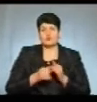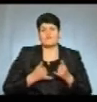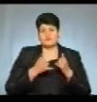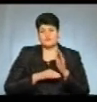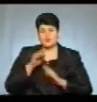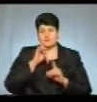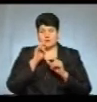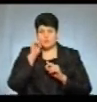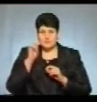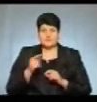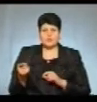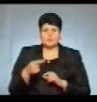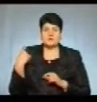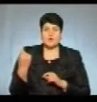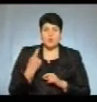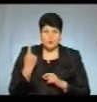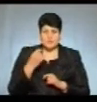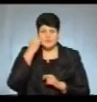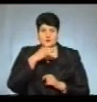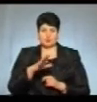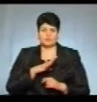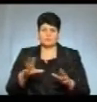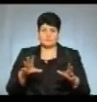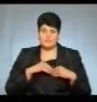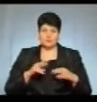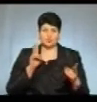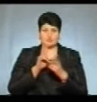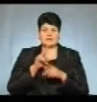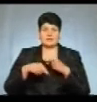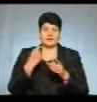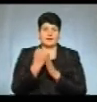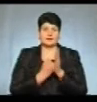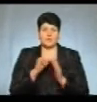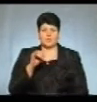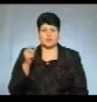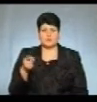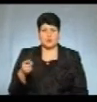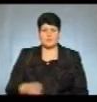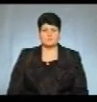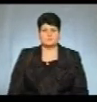людини у Тернопільській області. Я дякую, що були з нами. До зустрічі на телеканалі «UA Тернопіль».